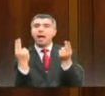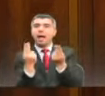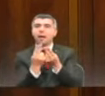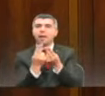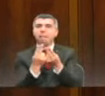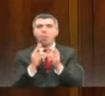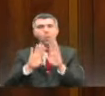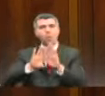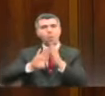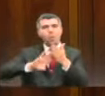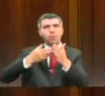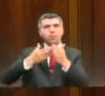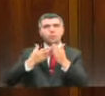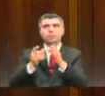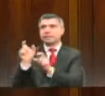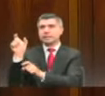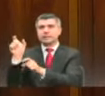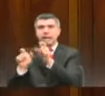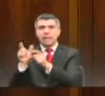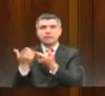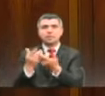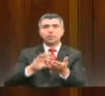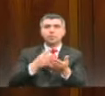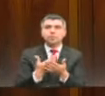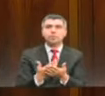الجميع سواء كانوا مهنيين